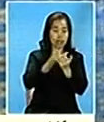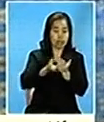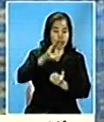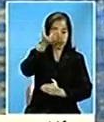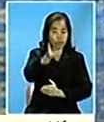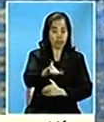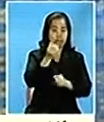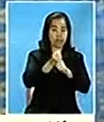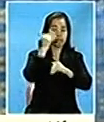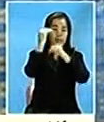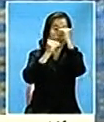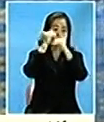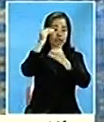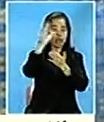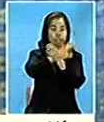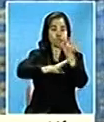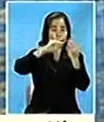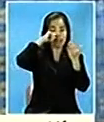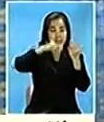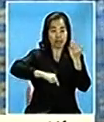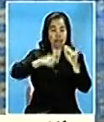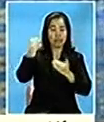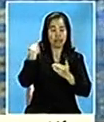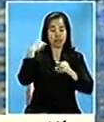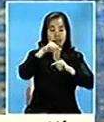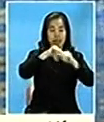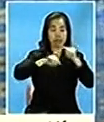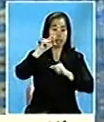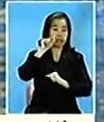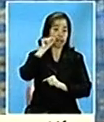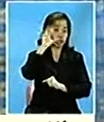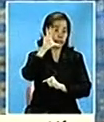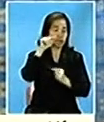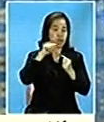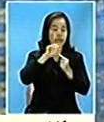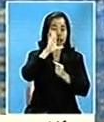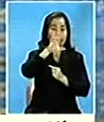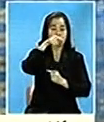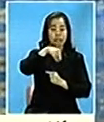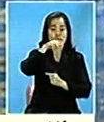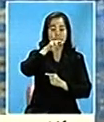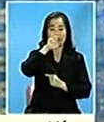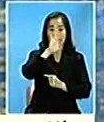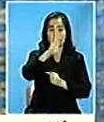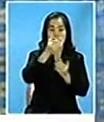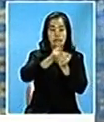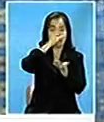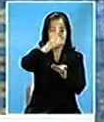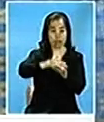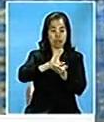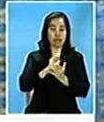อเนื่องจึงเสนอตัวเลข 25% ในพระราชบัญญัติในแต่ละปีและ